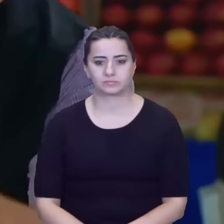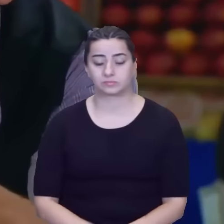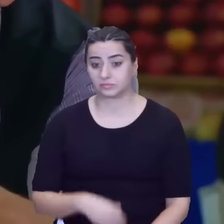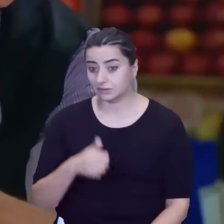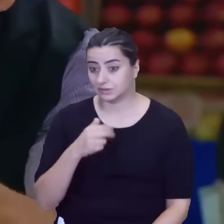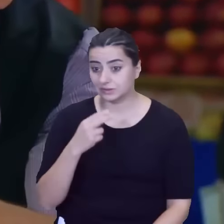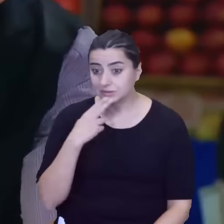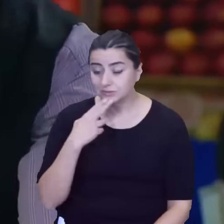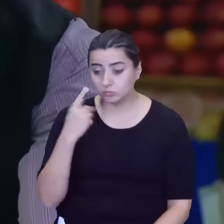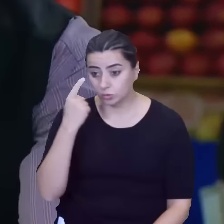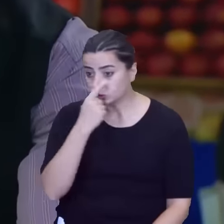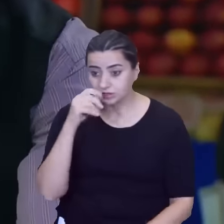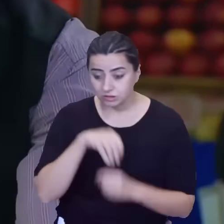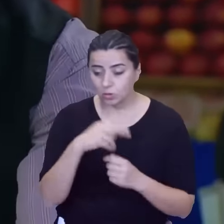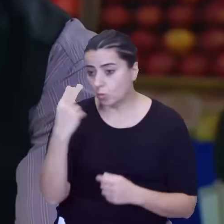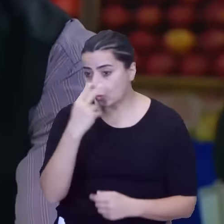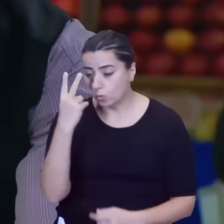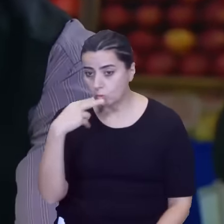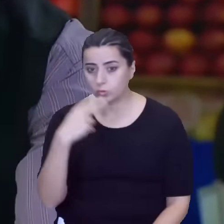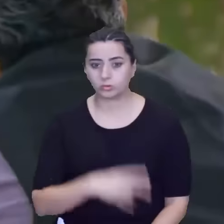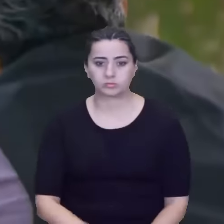Ya kızım gözümü oku, gözümü.